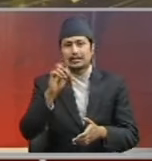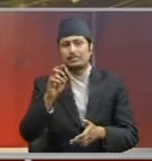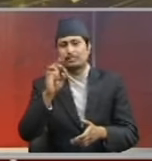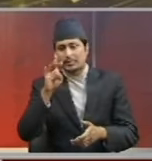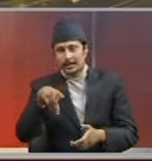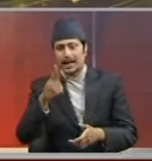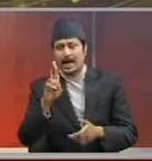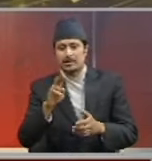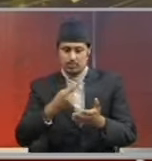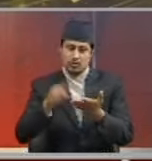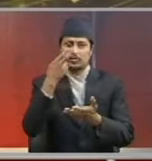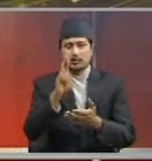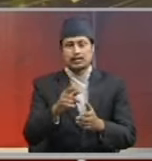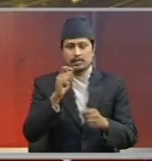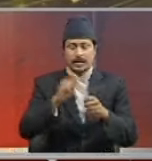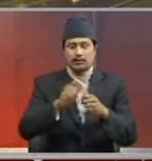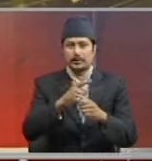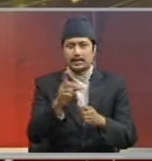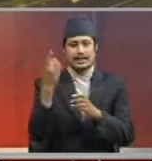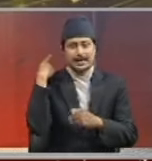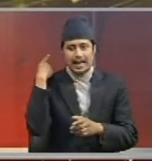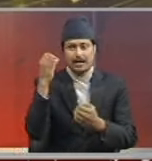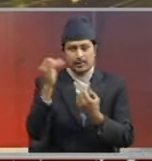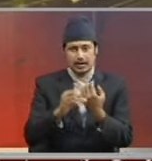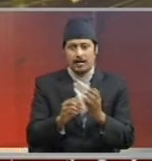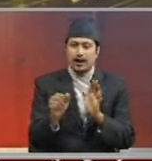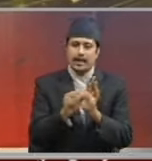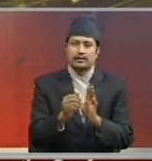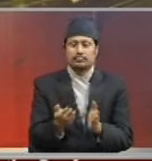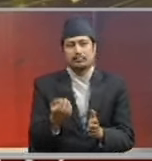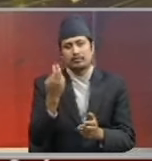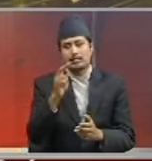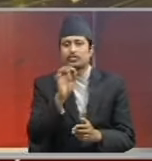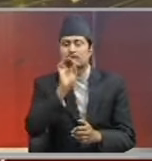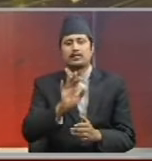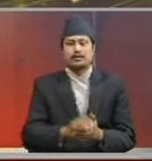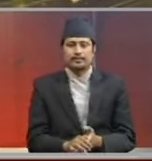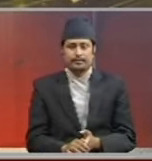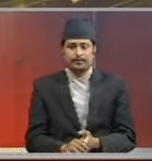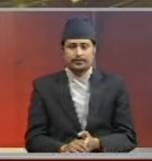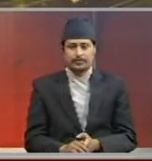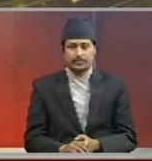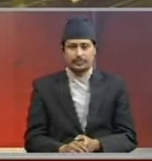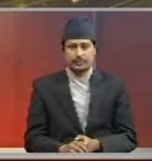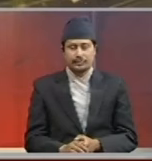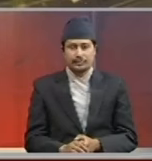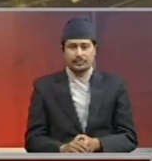स्वीकृत भइसकेको र निर्माणका लागि ठेक्का प्रक्रिया समेत अघि बढिसकेको बताइएको छ।